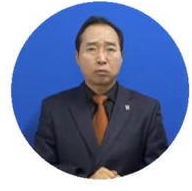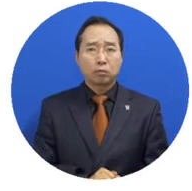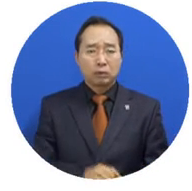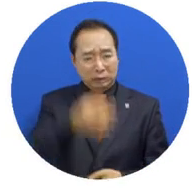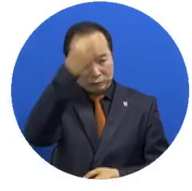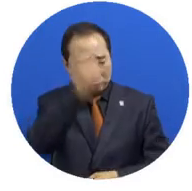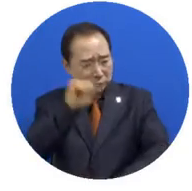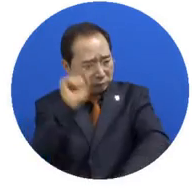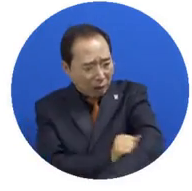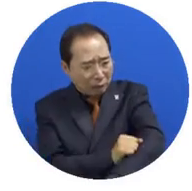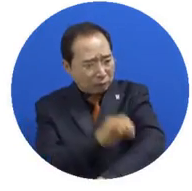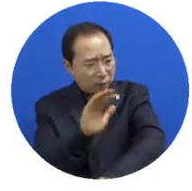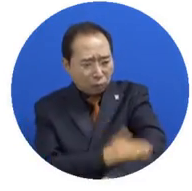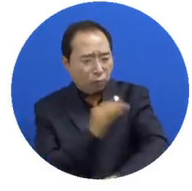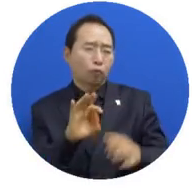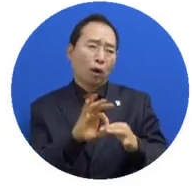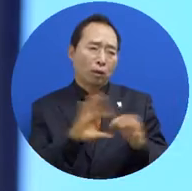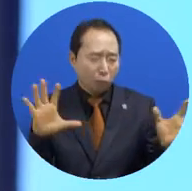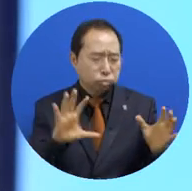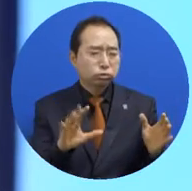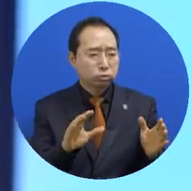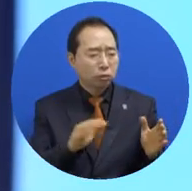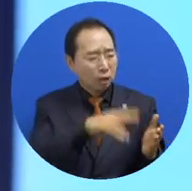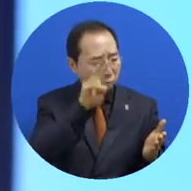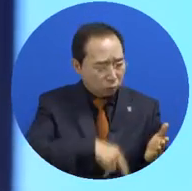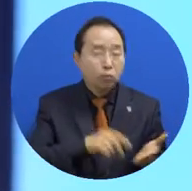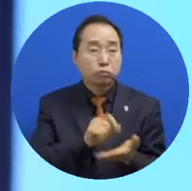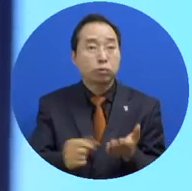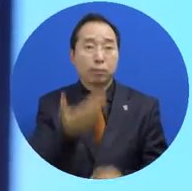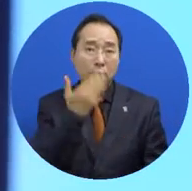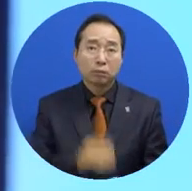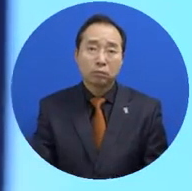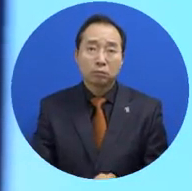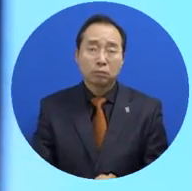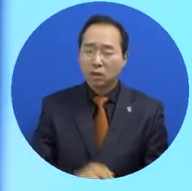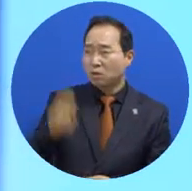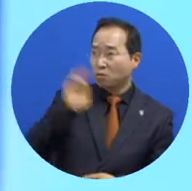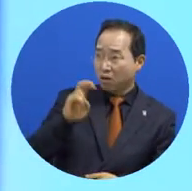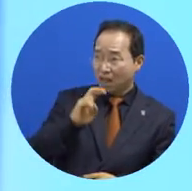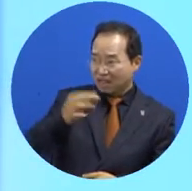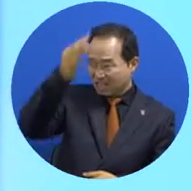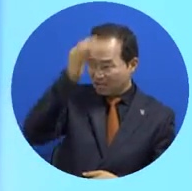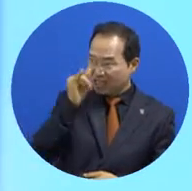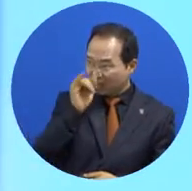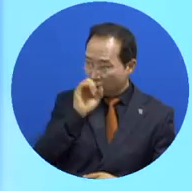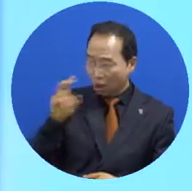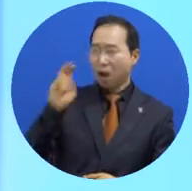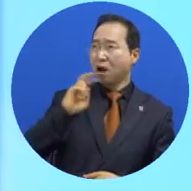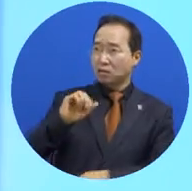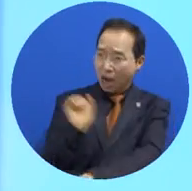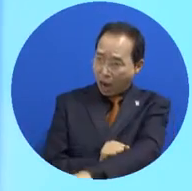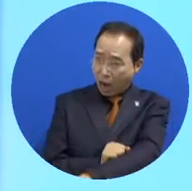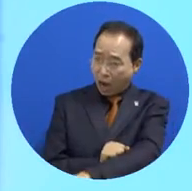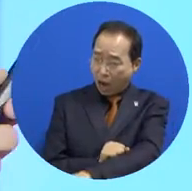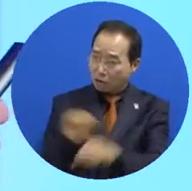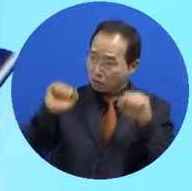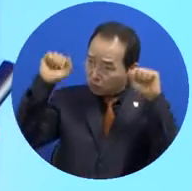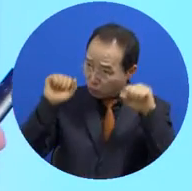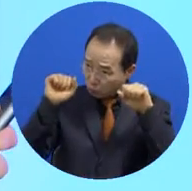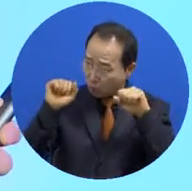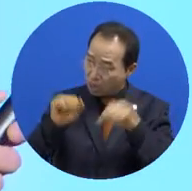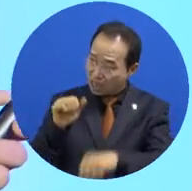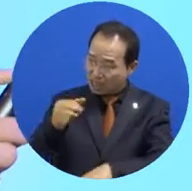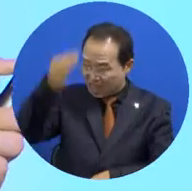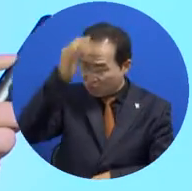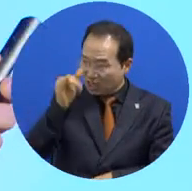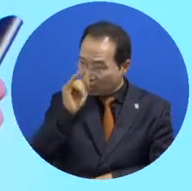재능을 필요로 하지 않는 활동. 노래나 춤은 재능이 있어야 됩니다. 스포츠도 재능이 있어야 돼요. 노력으로